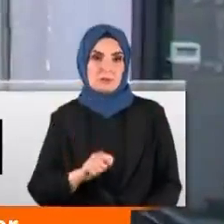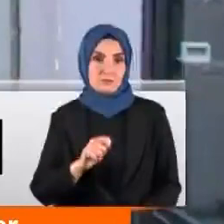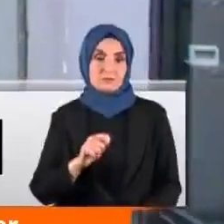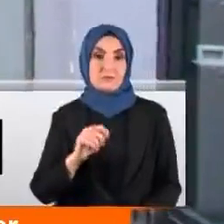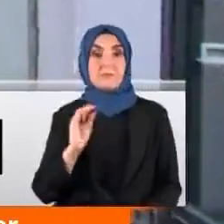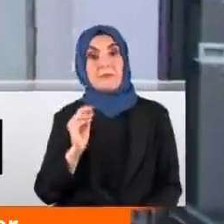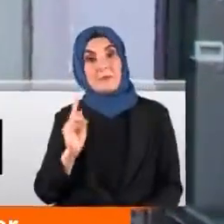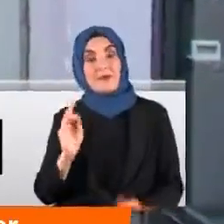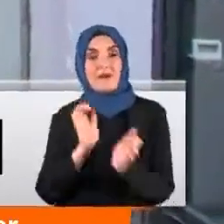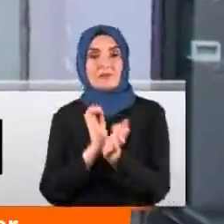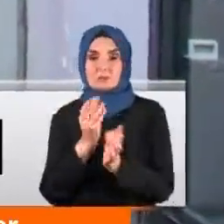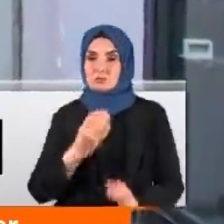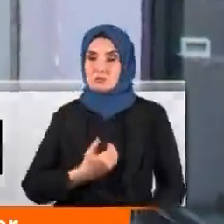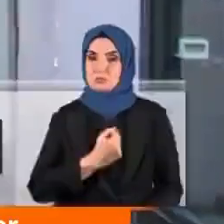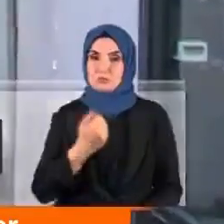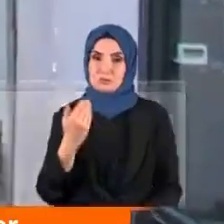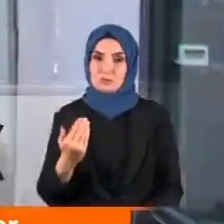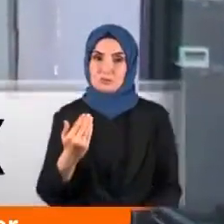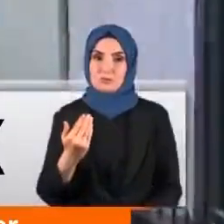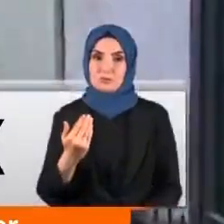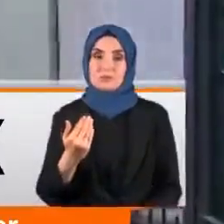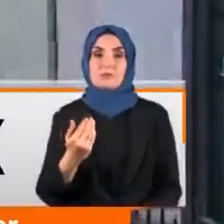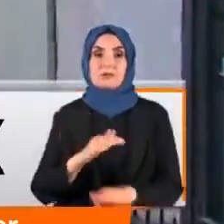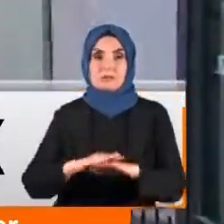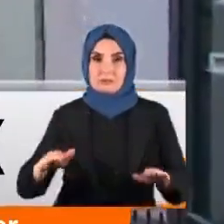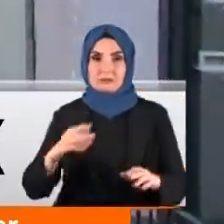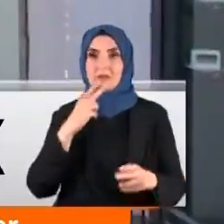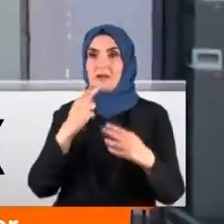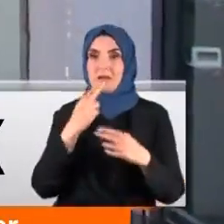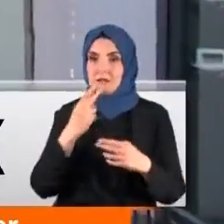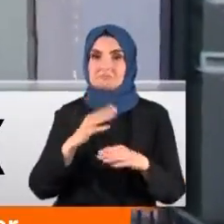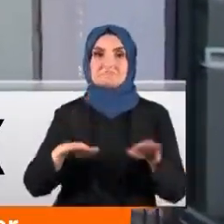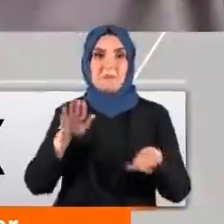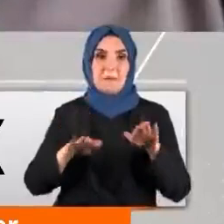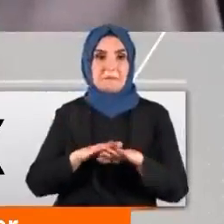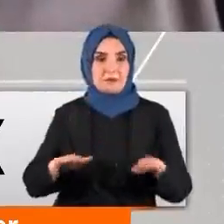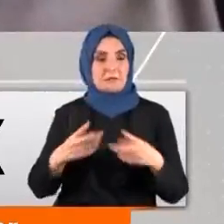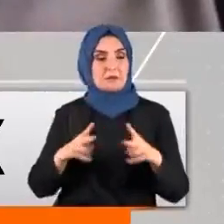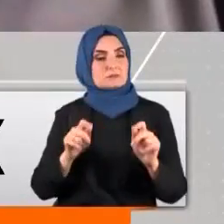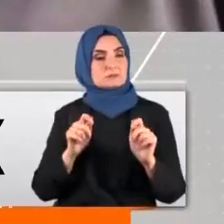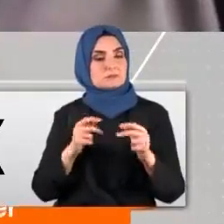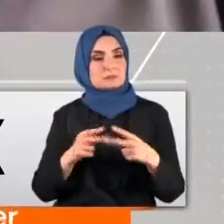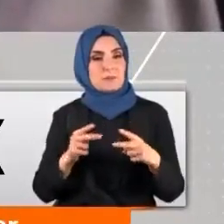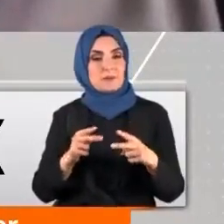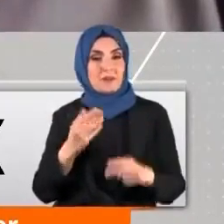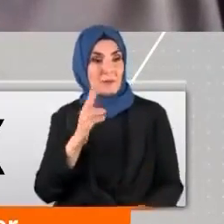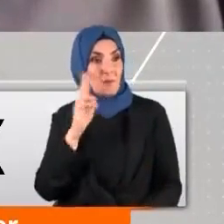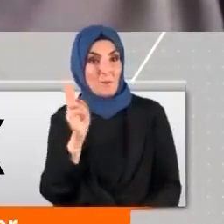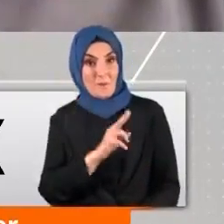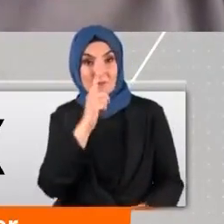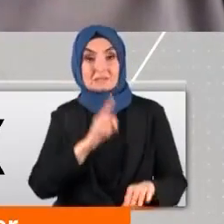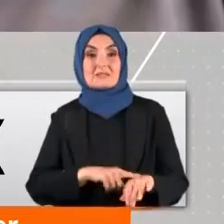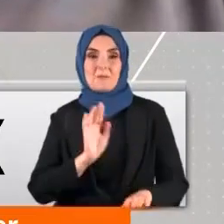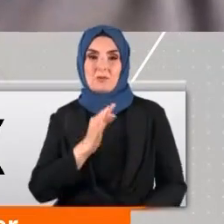Stand açabilirsin. Kumbarayı eline alıp yardım toplamak yasaktı. Görenler lütfen itibar etmesinler. Bu gibi insanlar kampanyamıza zarar